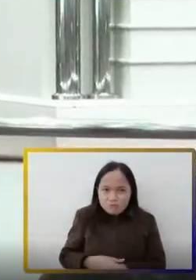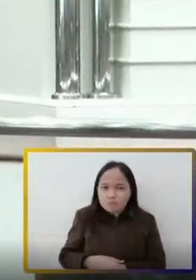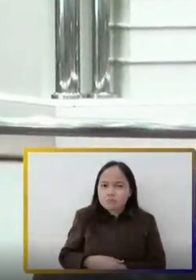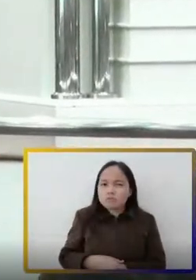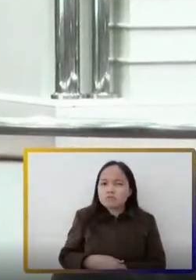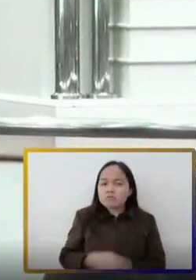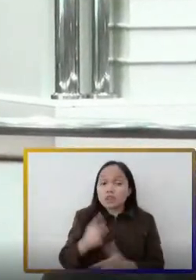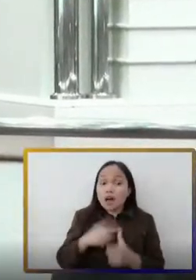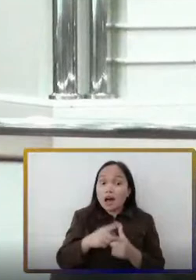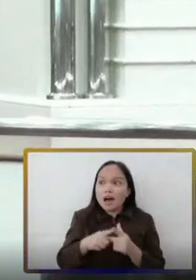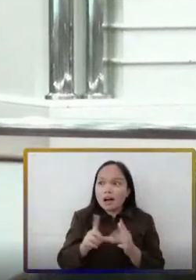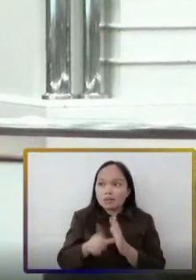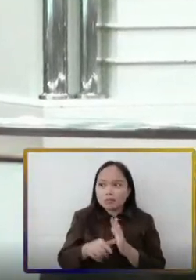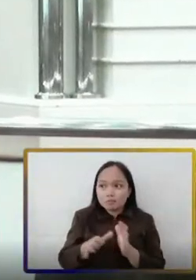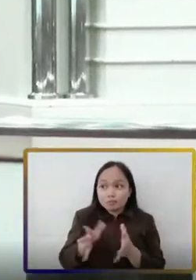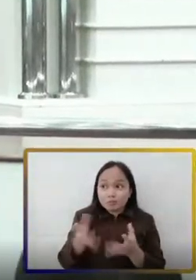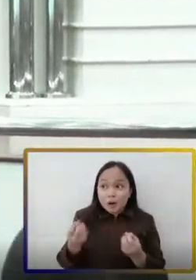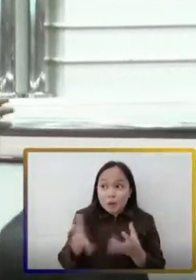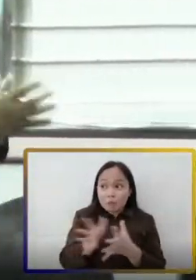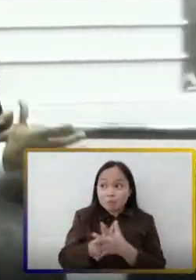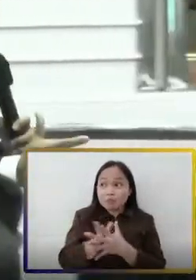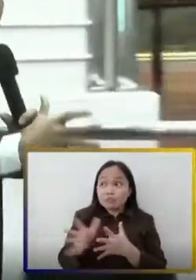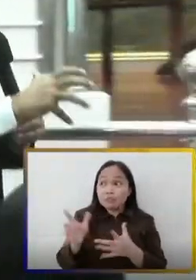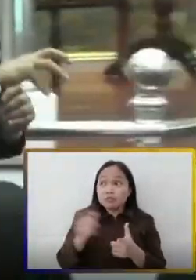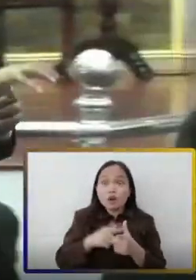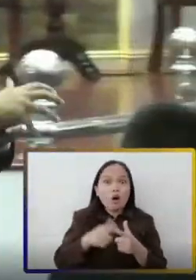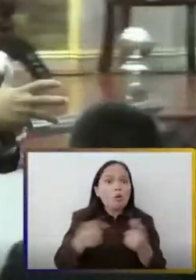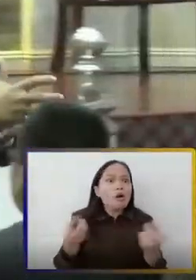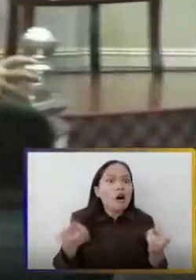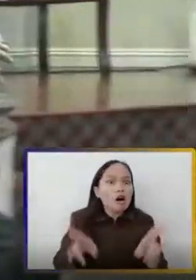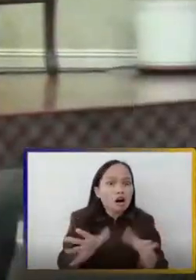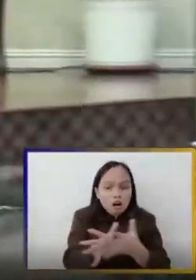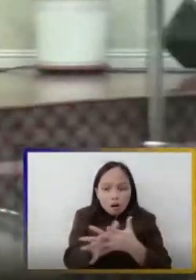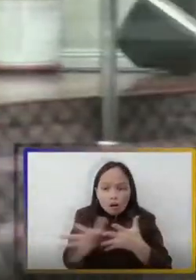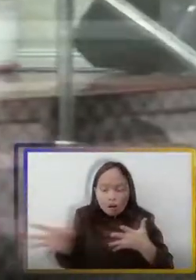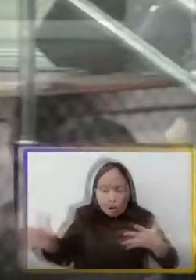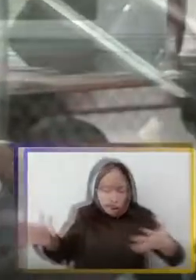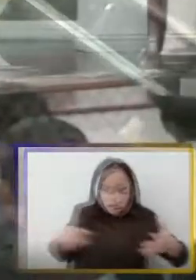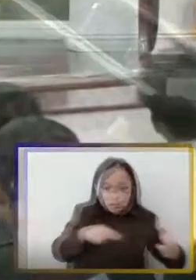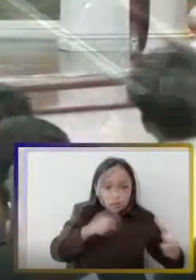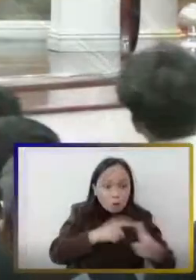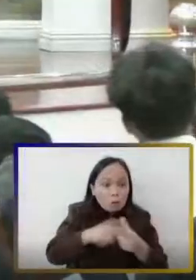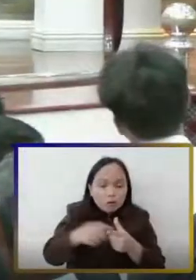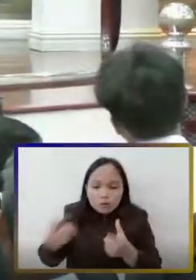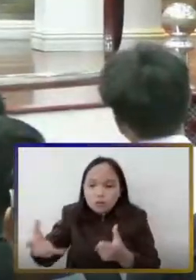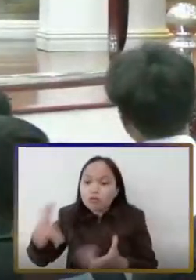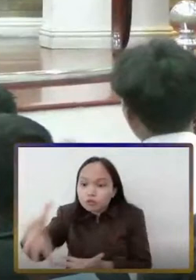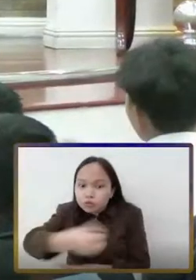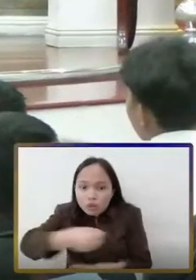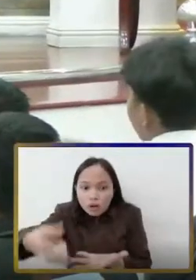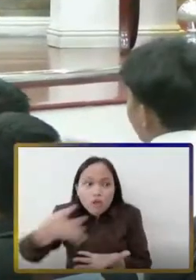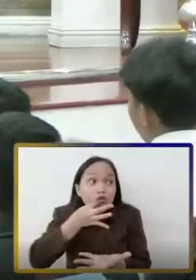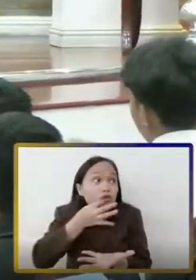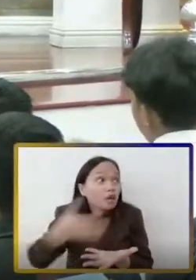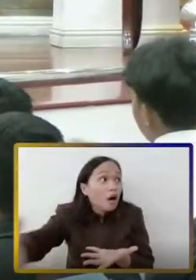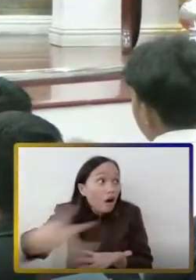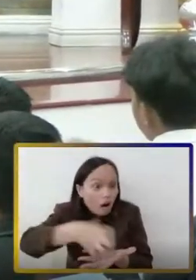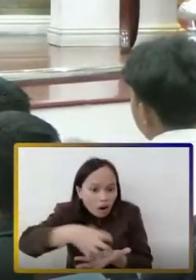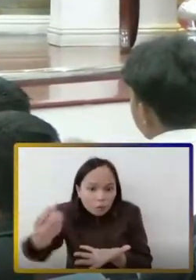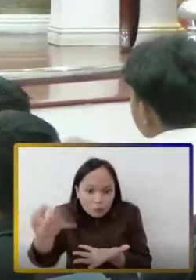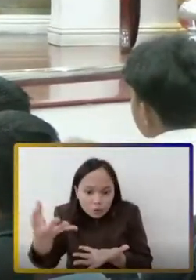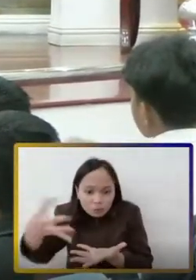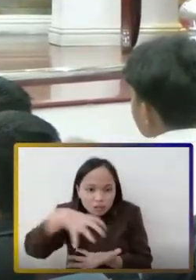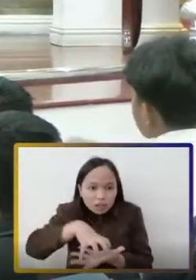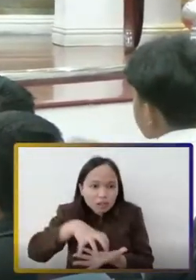Kaya pagdating niya, marami pa, dadamihan niya ng lagay sa plato niya. Kapatid, ang tamang kaugalian